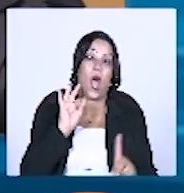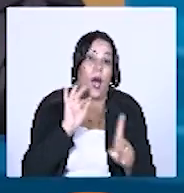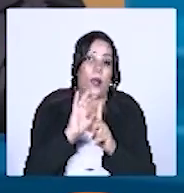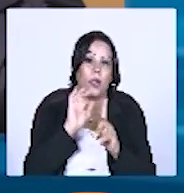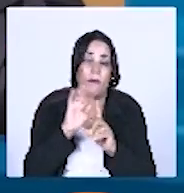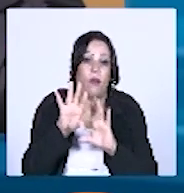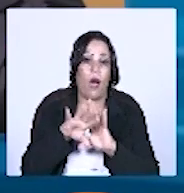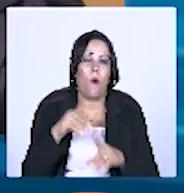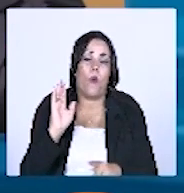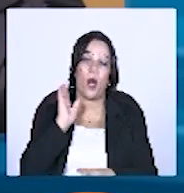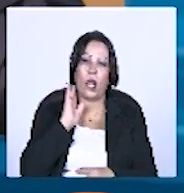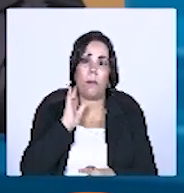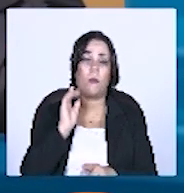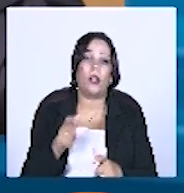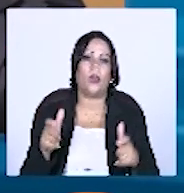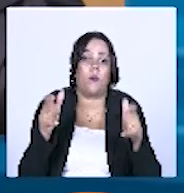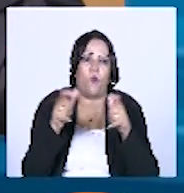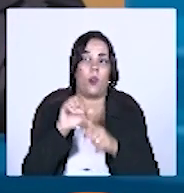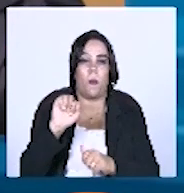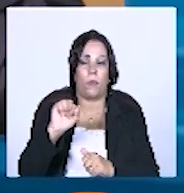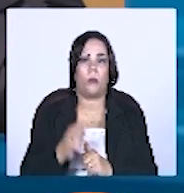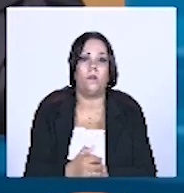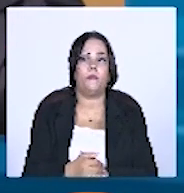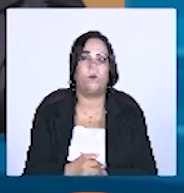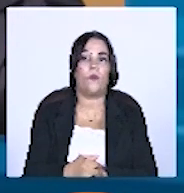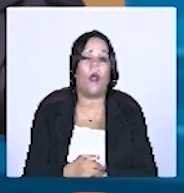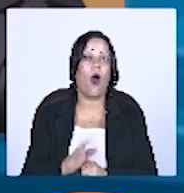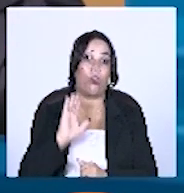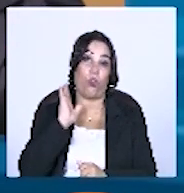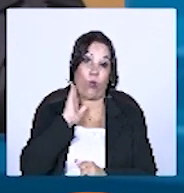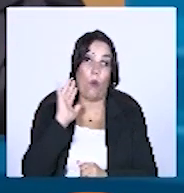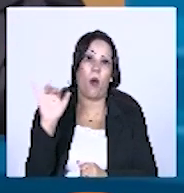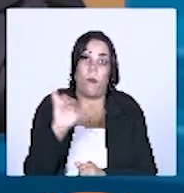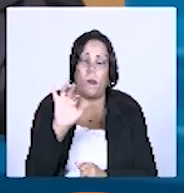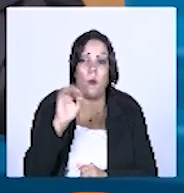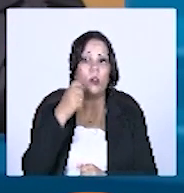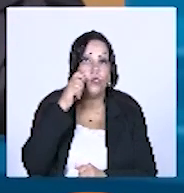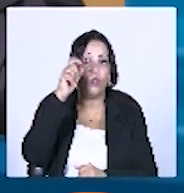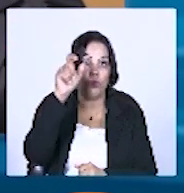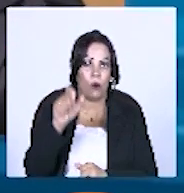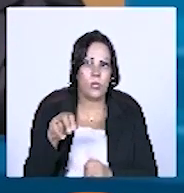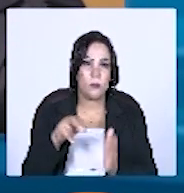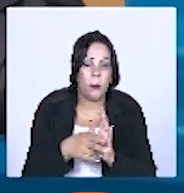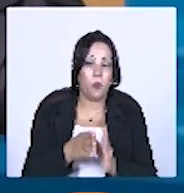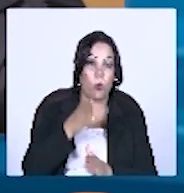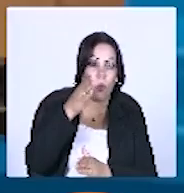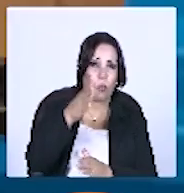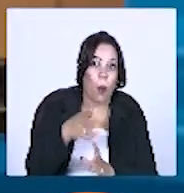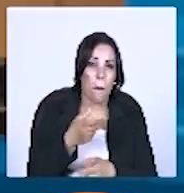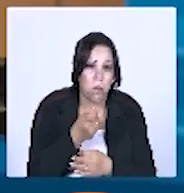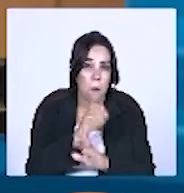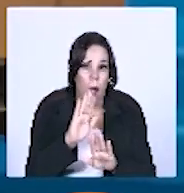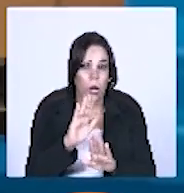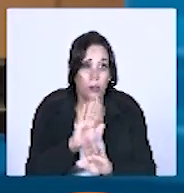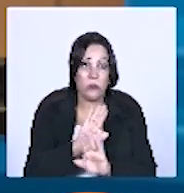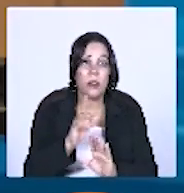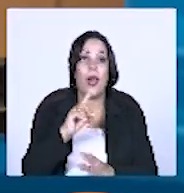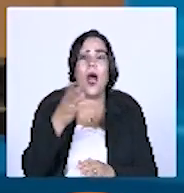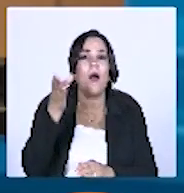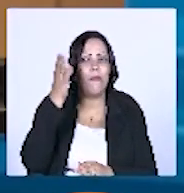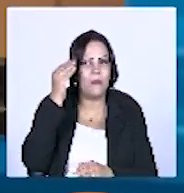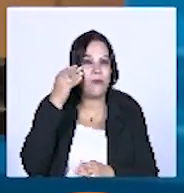في خدمه المجتمع التطوع دي مساله مهمه المتطوع ده بيكتسب خبرات وبيتعلم كمان